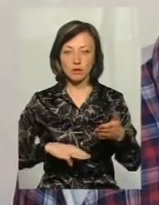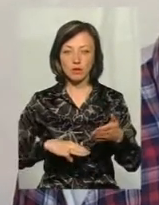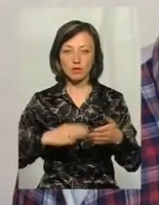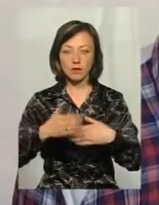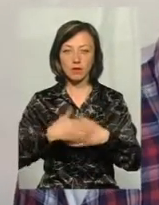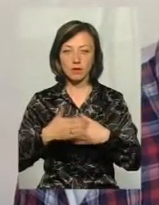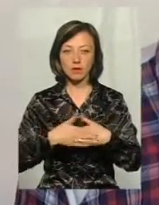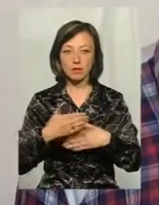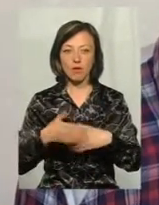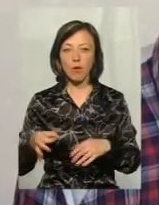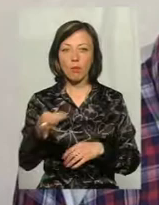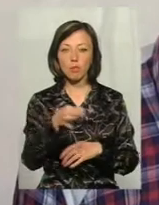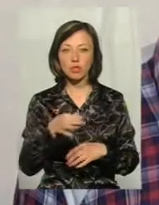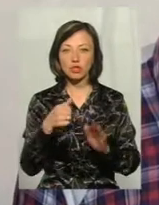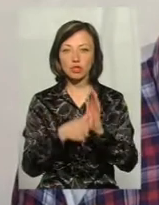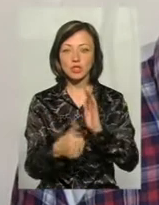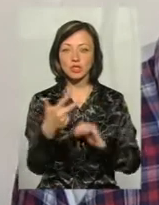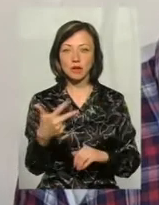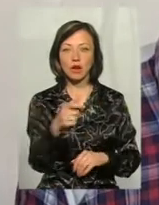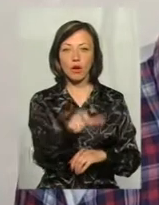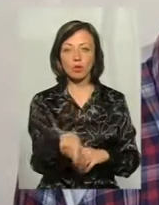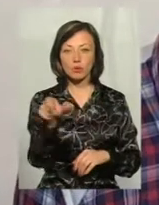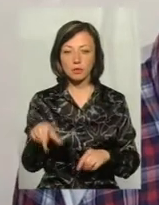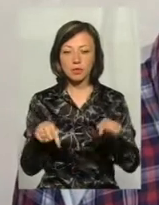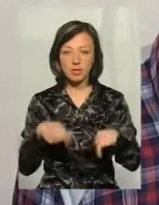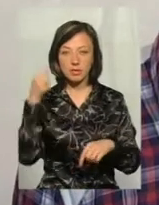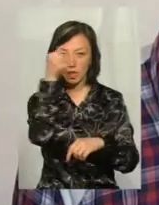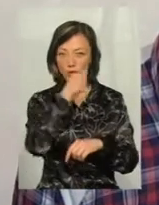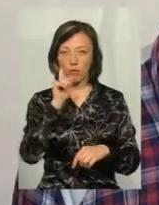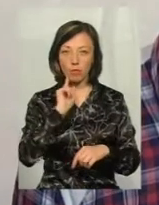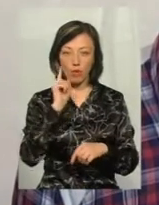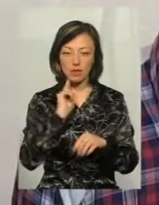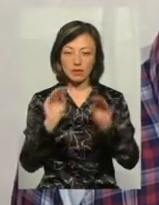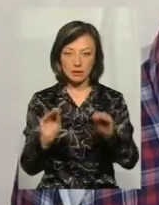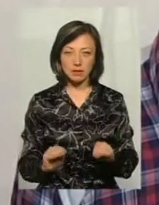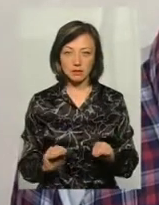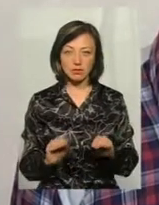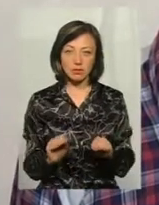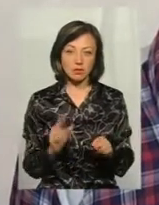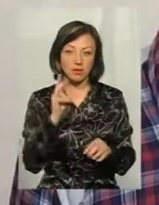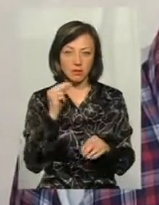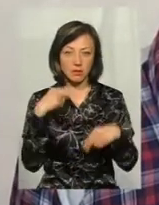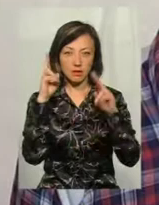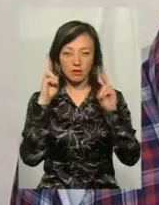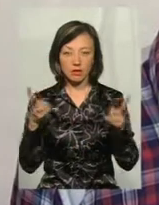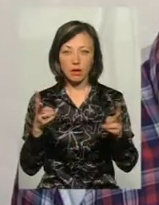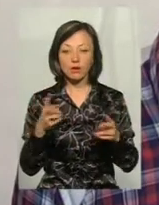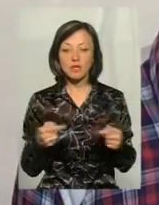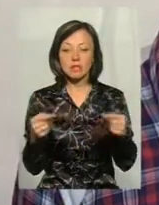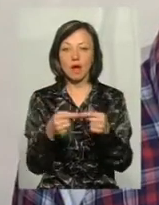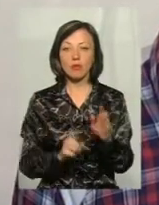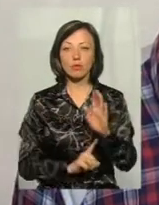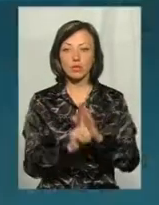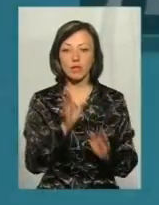санкції у межах області на 63 особи. За цей рік я поки що статистичних даних не маю, тому що саме